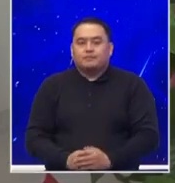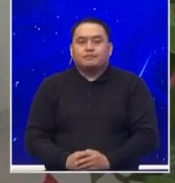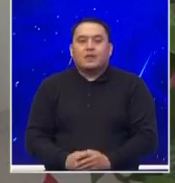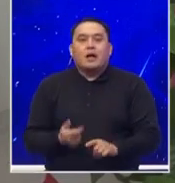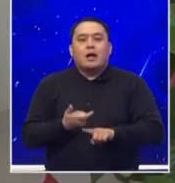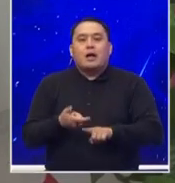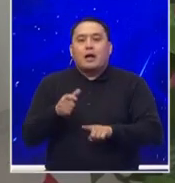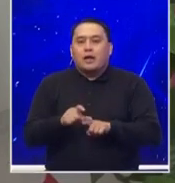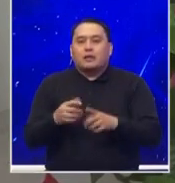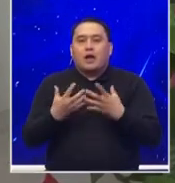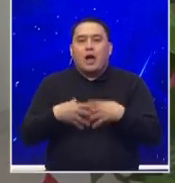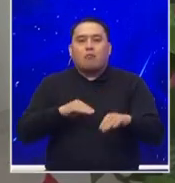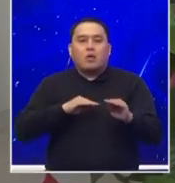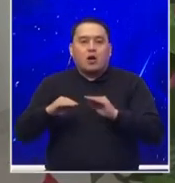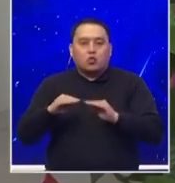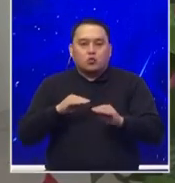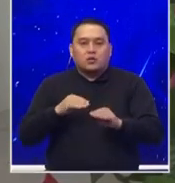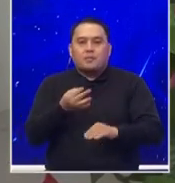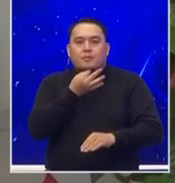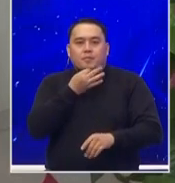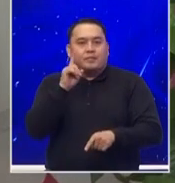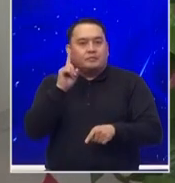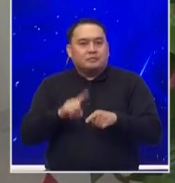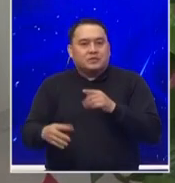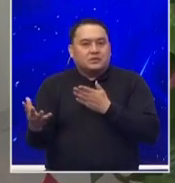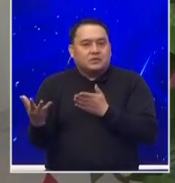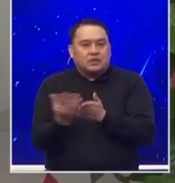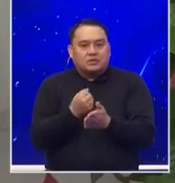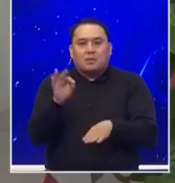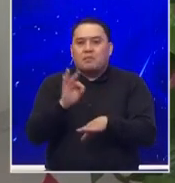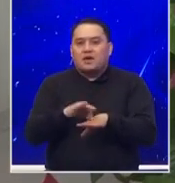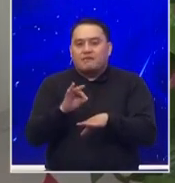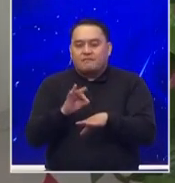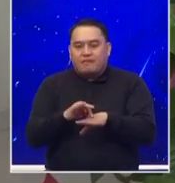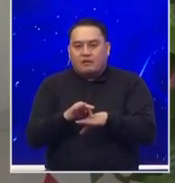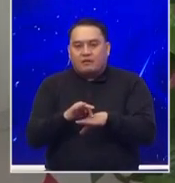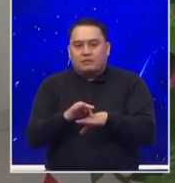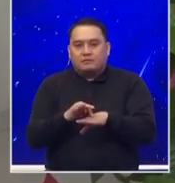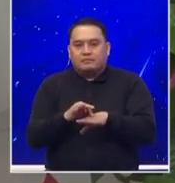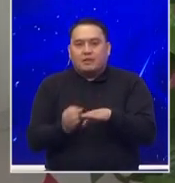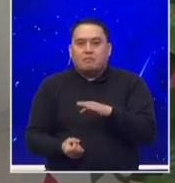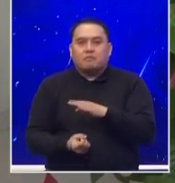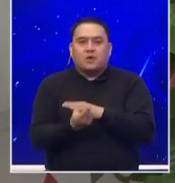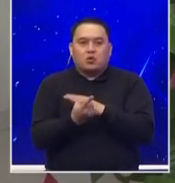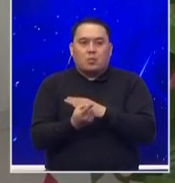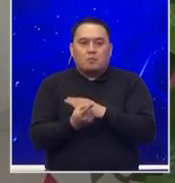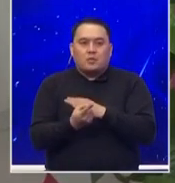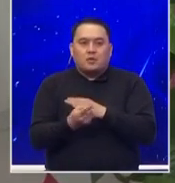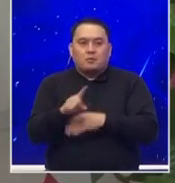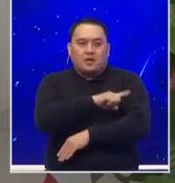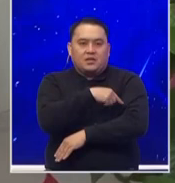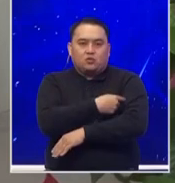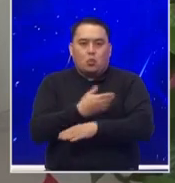позволит своевременно диагностировать заболевания у детей, позволит оказывать необходимую высококвалифицированную